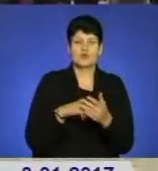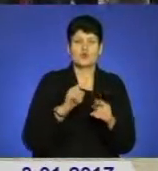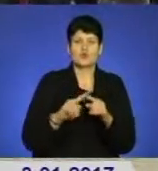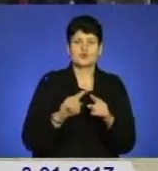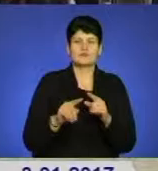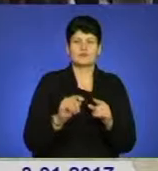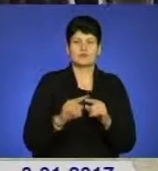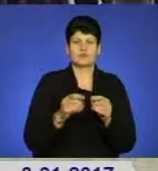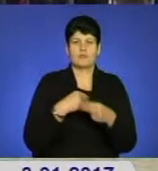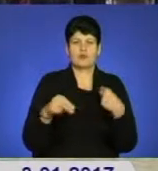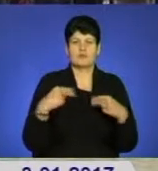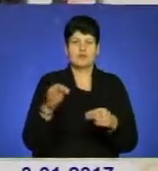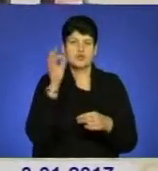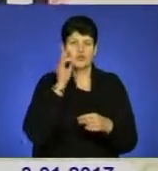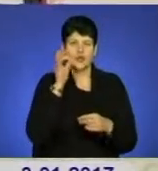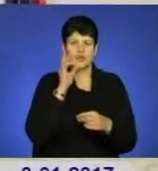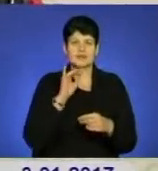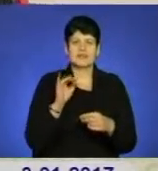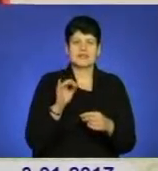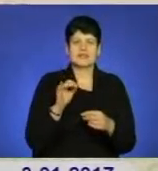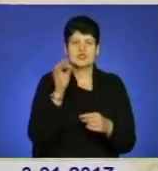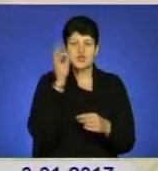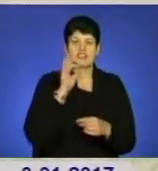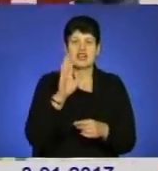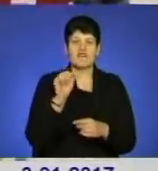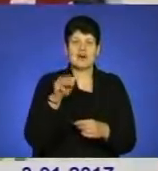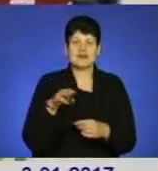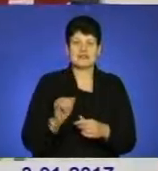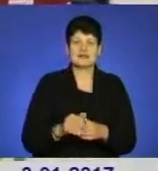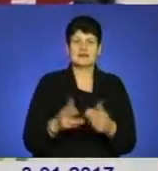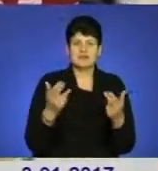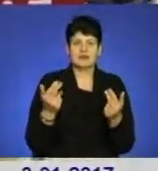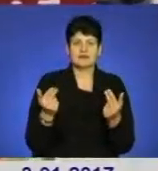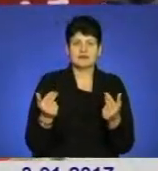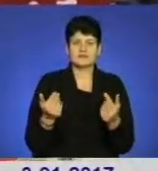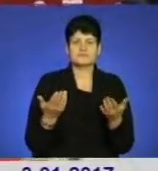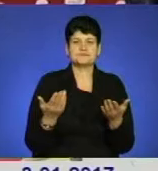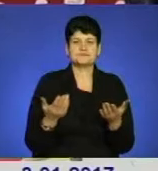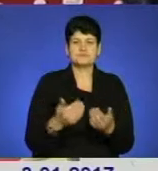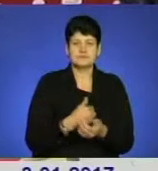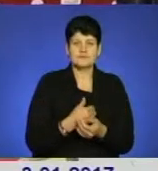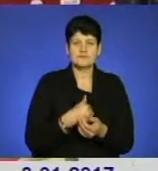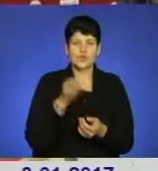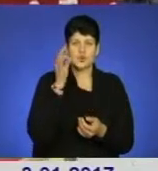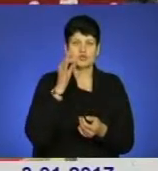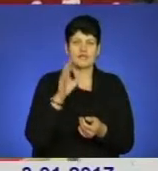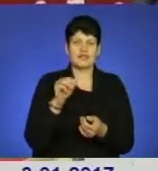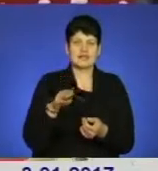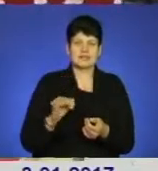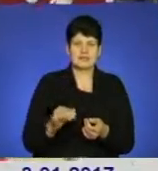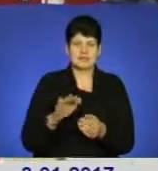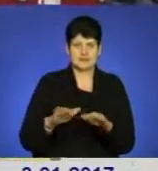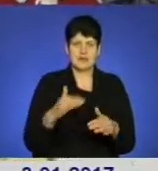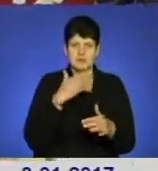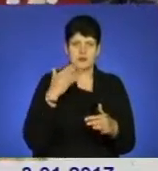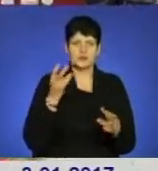розходилися солодощі і улюблена дитяча солодка вата. Так, так, звісно, звісно, хочуть солодкі вати. Дітей багато